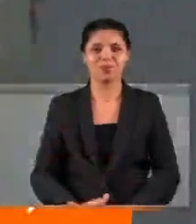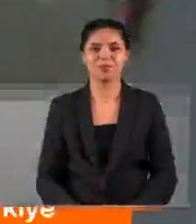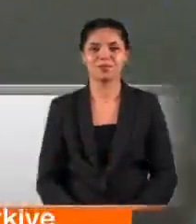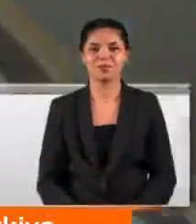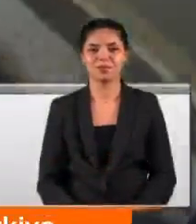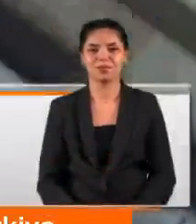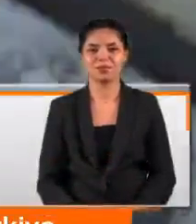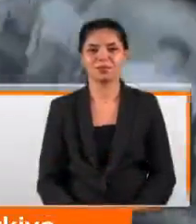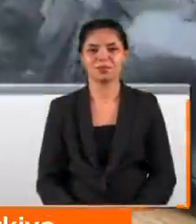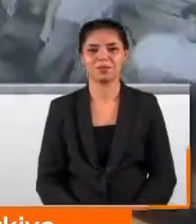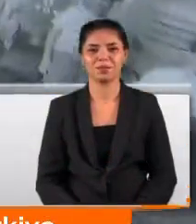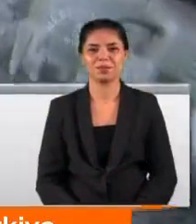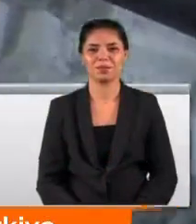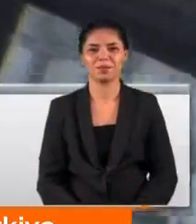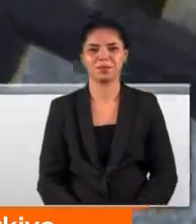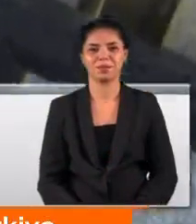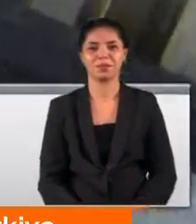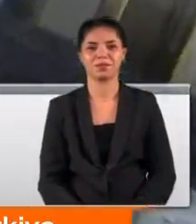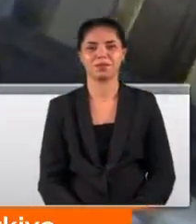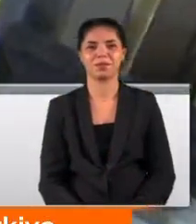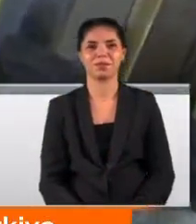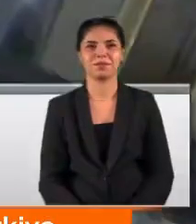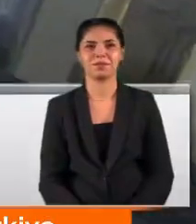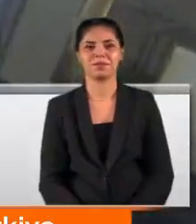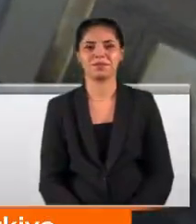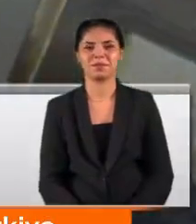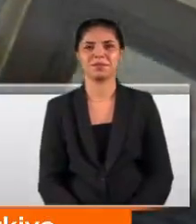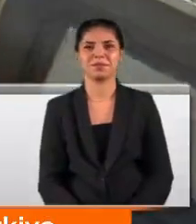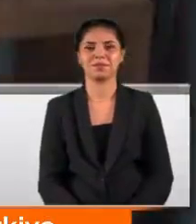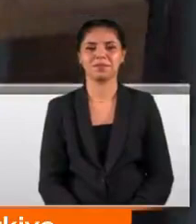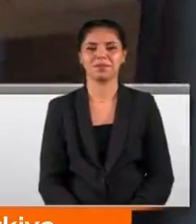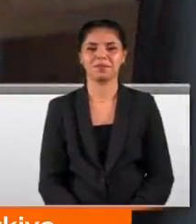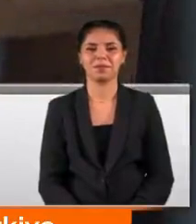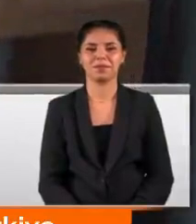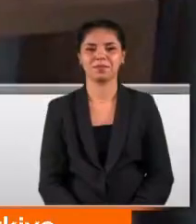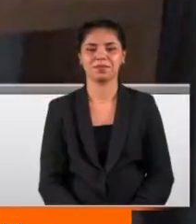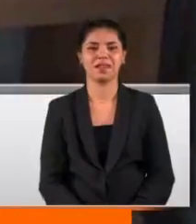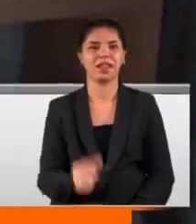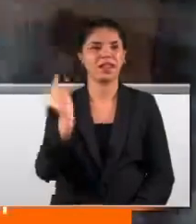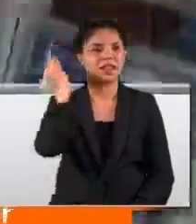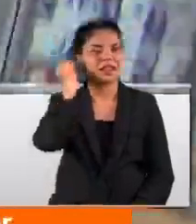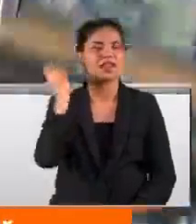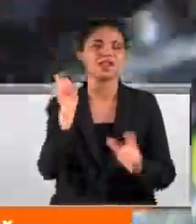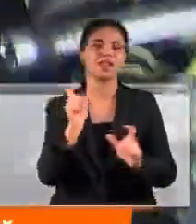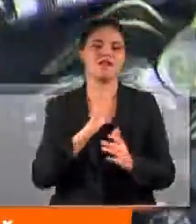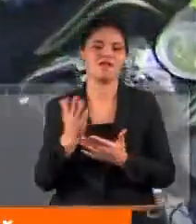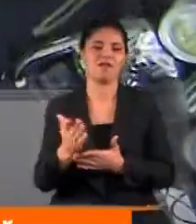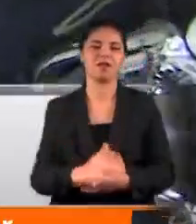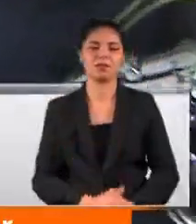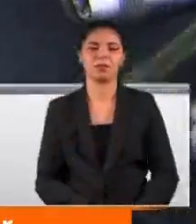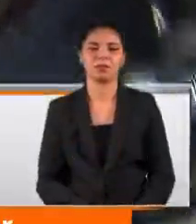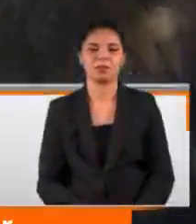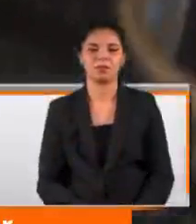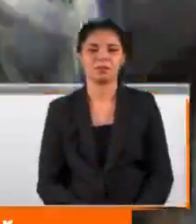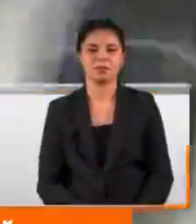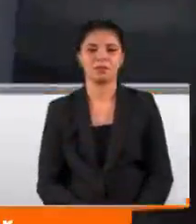Apache. Bak dedem burada dön. Apache. Dedem burada. Bu saçlar sigortalatıldı değil mi? Evet. Ben 68'den beri